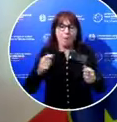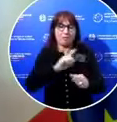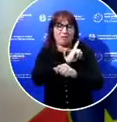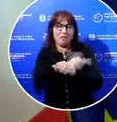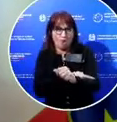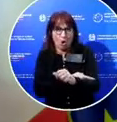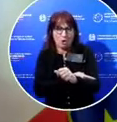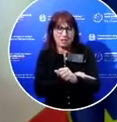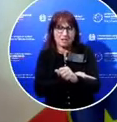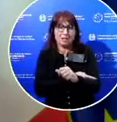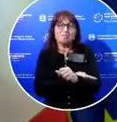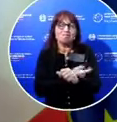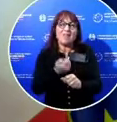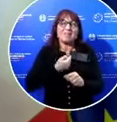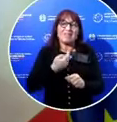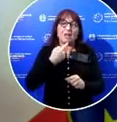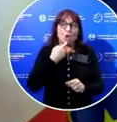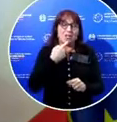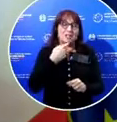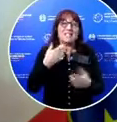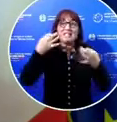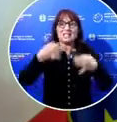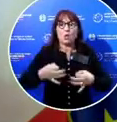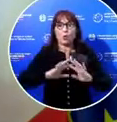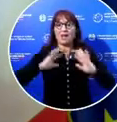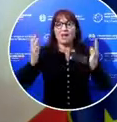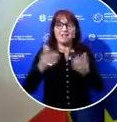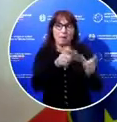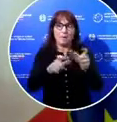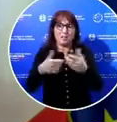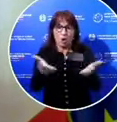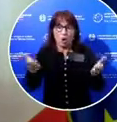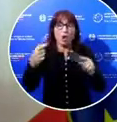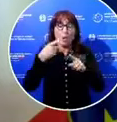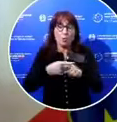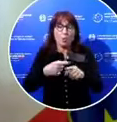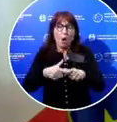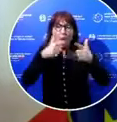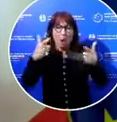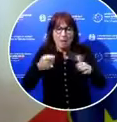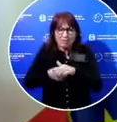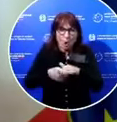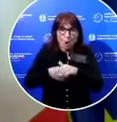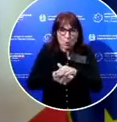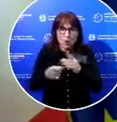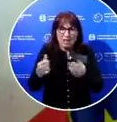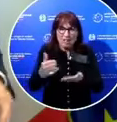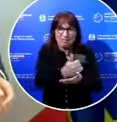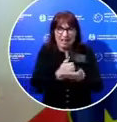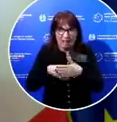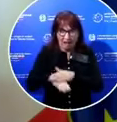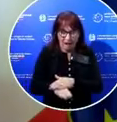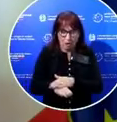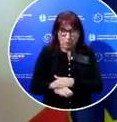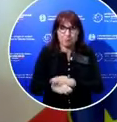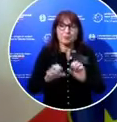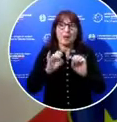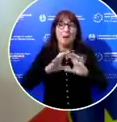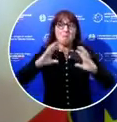a scapito della nostra sicurezza collettiva, oltre che ad alimentare corruzione e riciclaggio di denaro. La